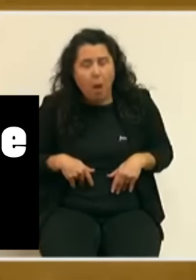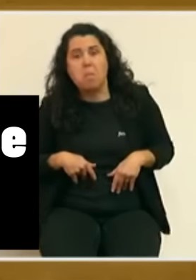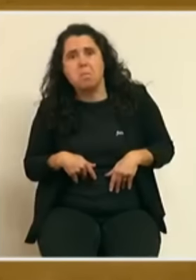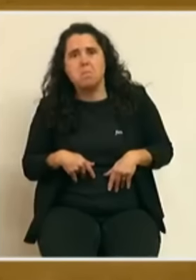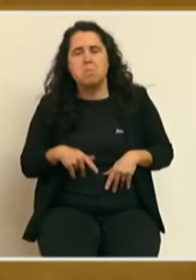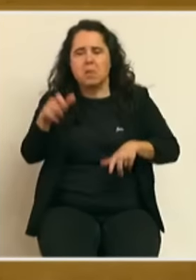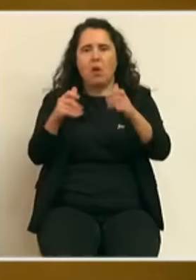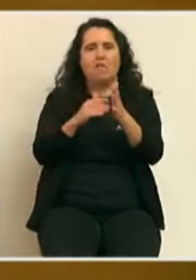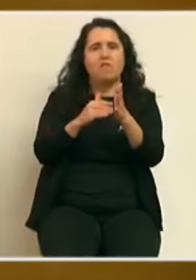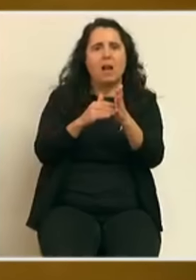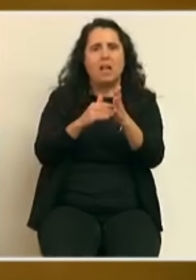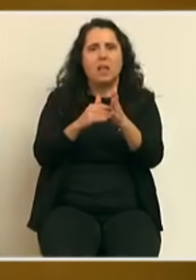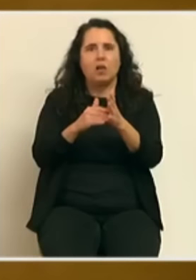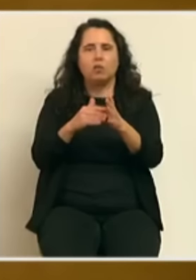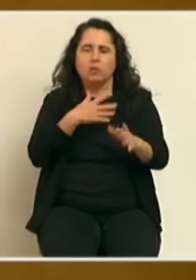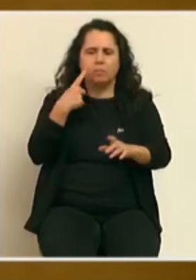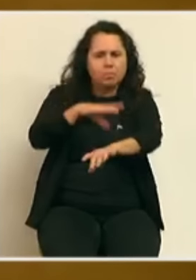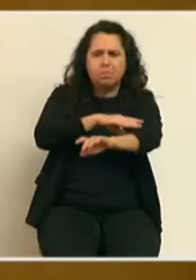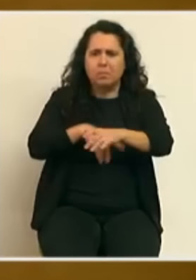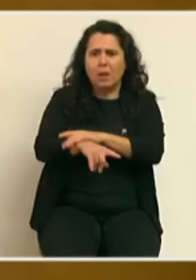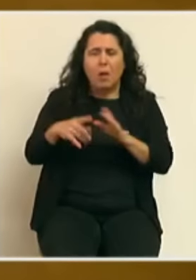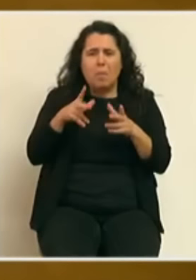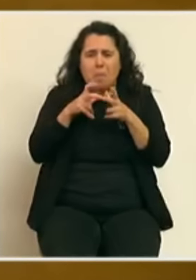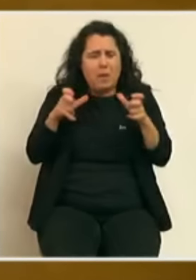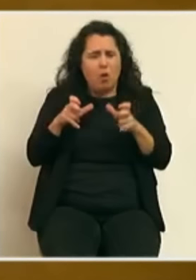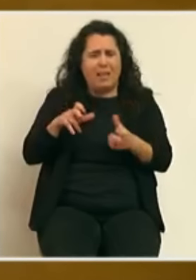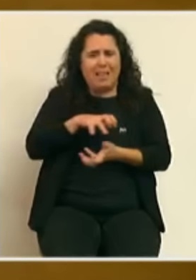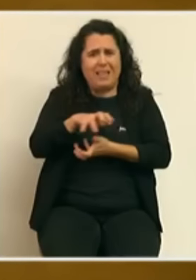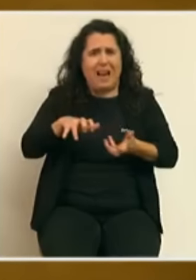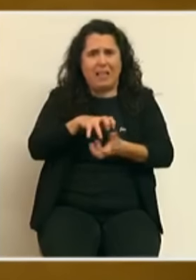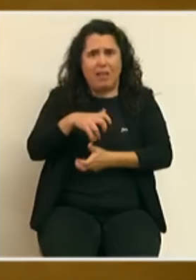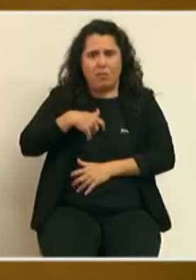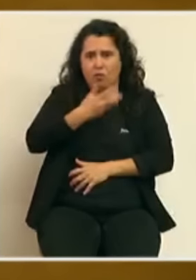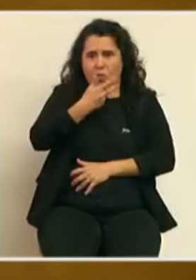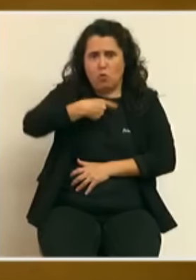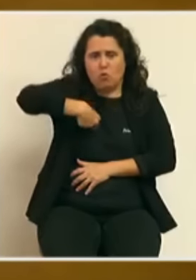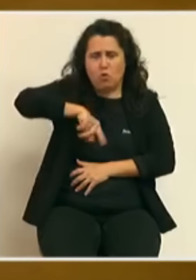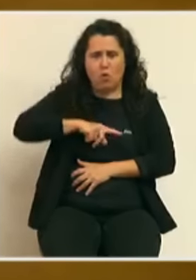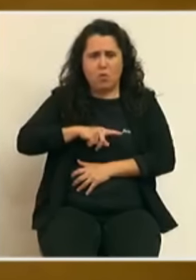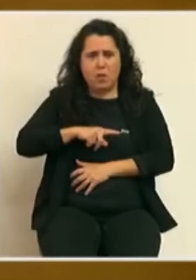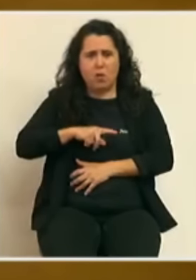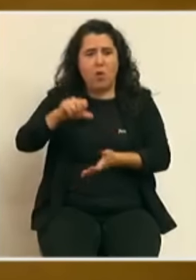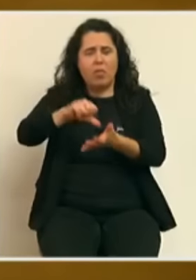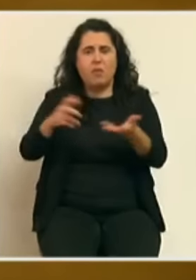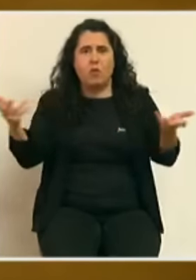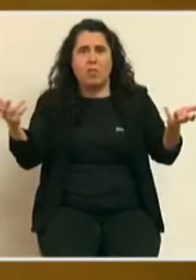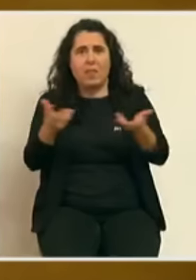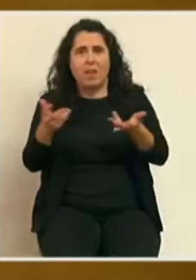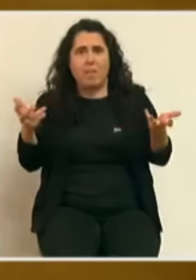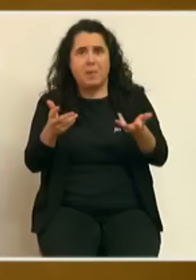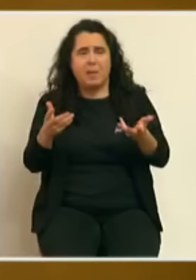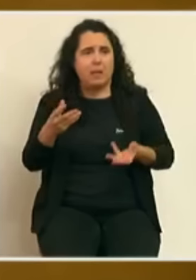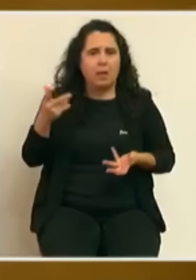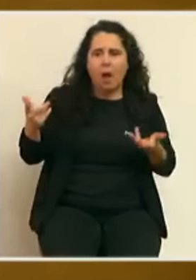mentre els valencians ens enfrontaven a la pitjor catàstrofe que hem conegut, mentre el centre d'emergències es